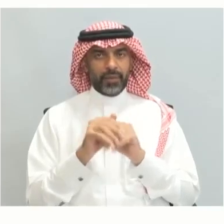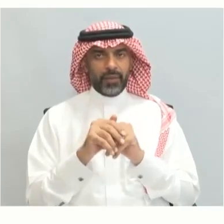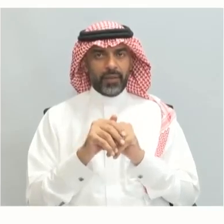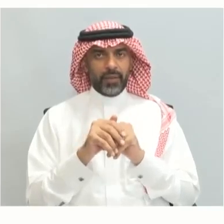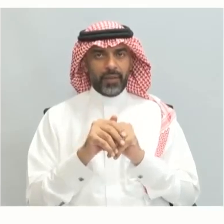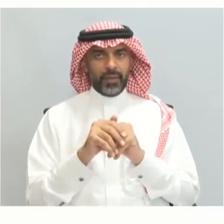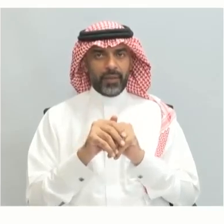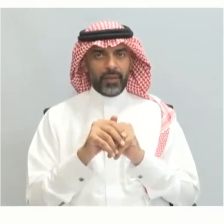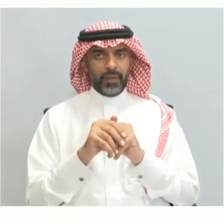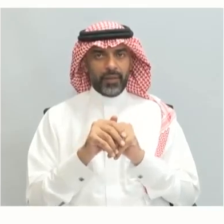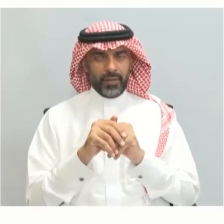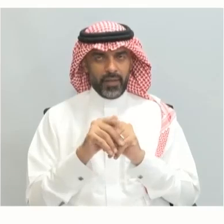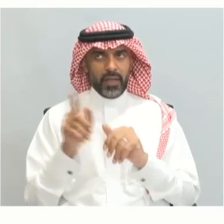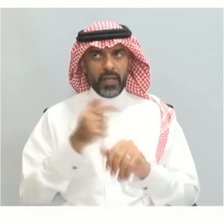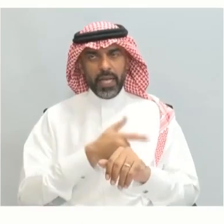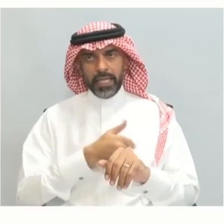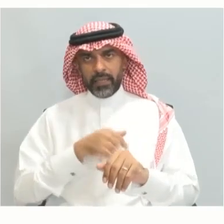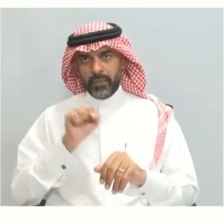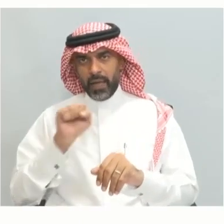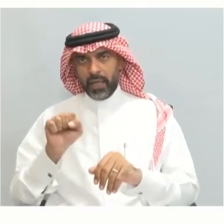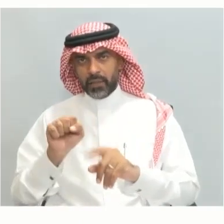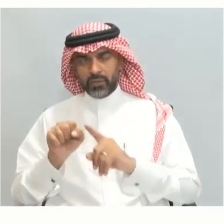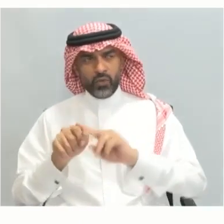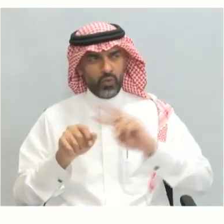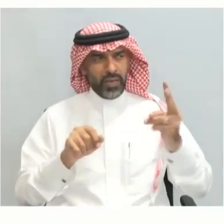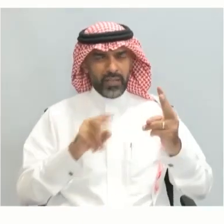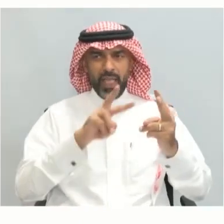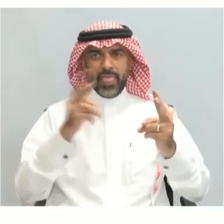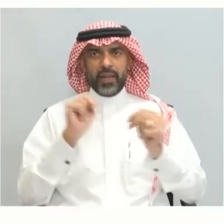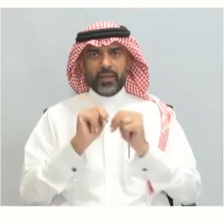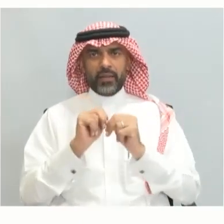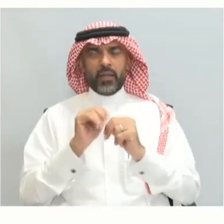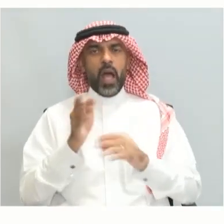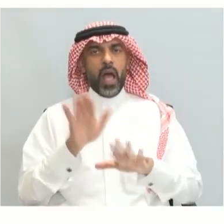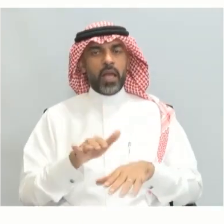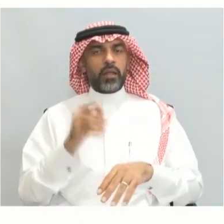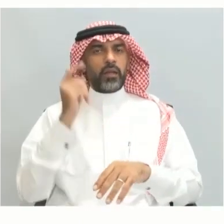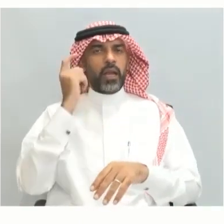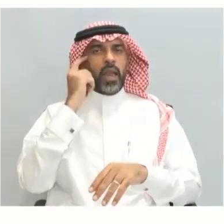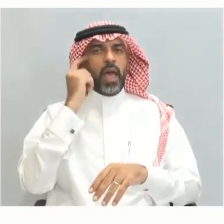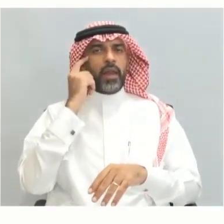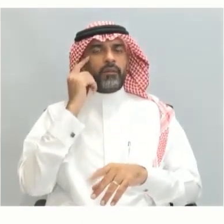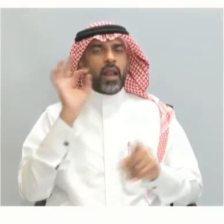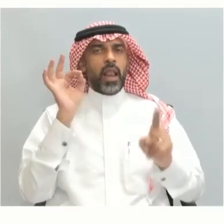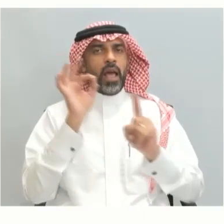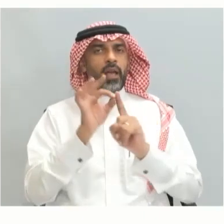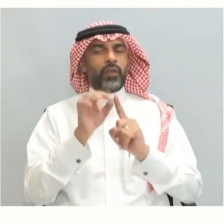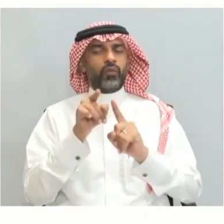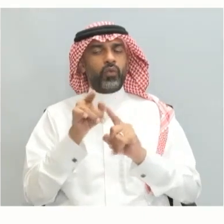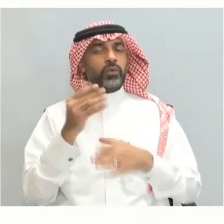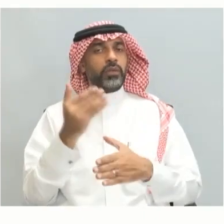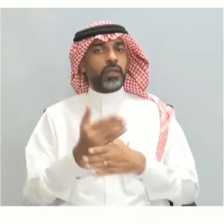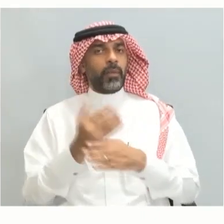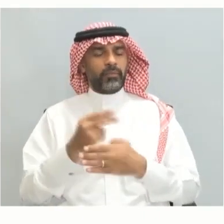لها يميزها عن غيرها ايضا لكي نعرف الهدف الذي